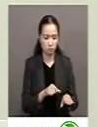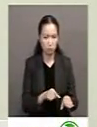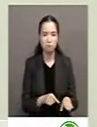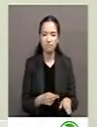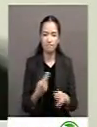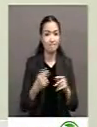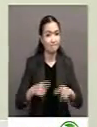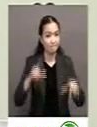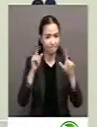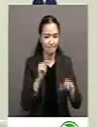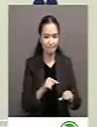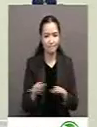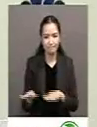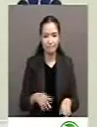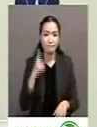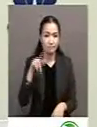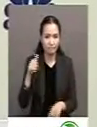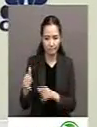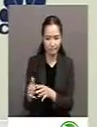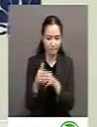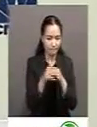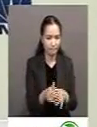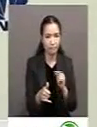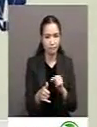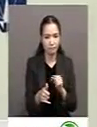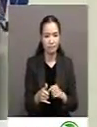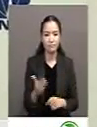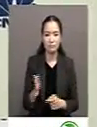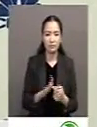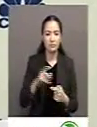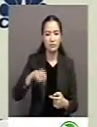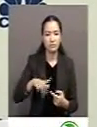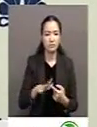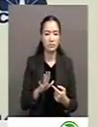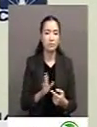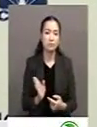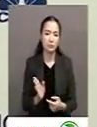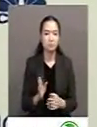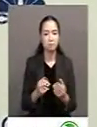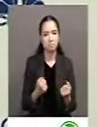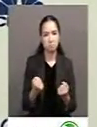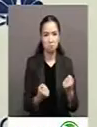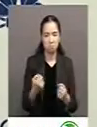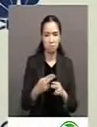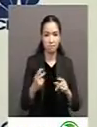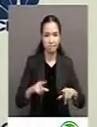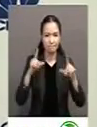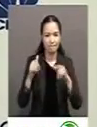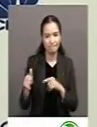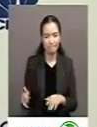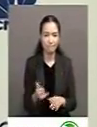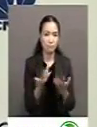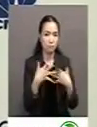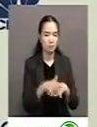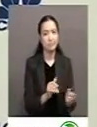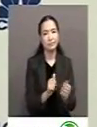ดังนะคะก็บอกว่าเตรียมจะดึงตัวตาเตียนากาลเดรอนที่คุณผู้ชมเห็นอยู่ตอนนี้ซึ่งเป็นนักขับดาวรุ่งเลยค่ะนำมาเข้าร่วม